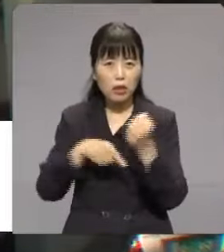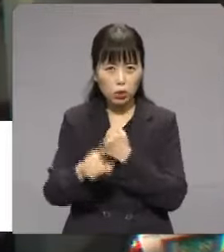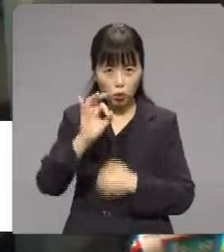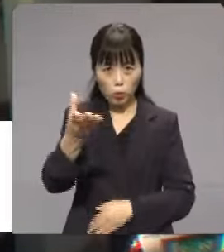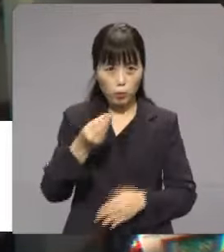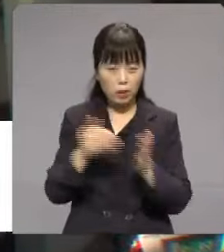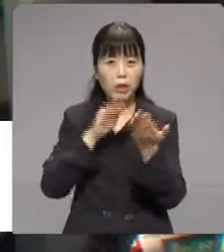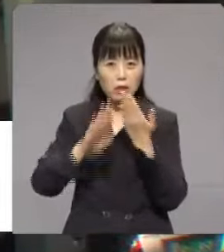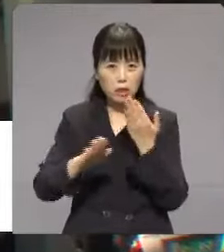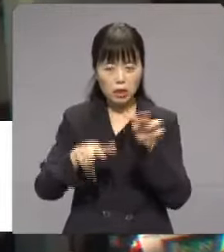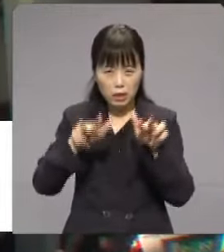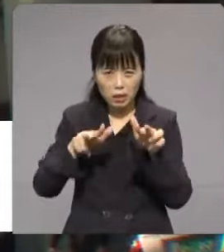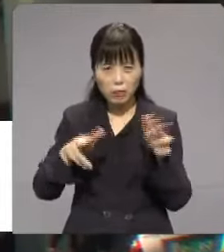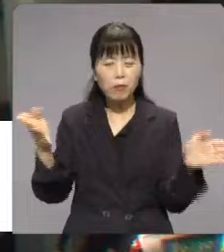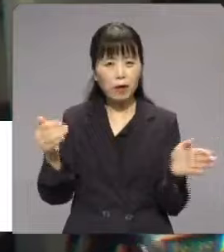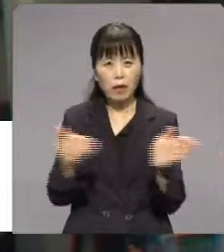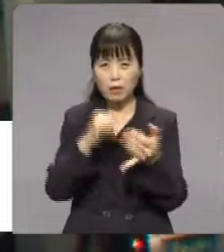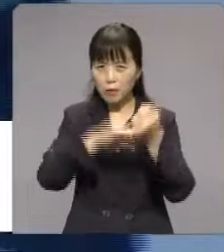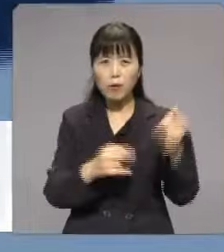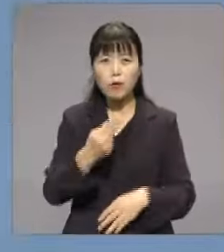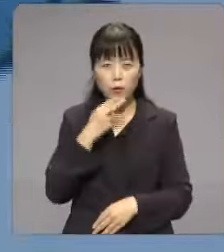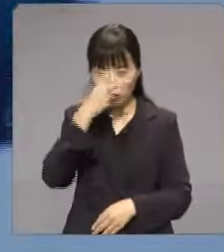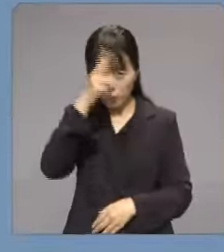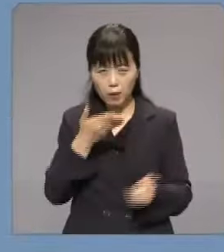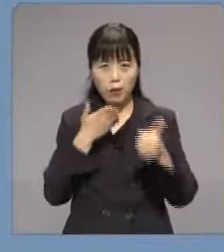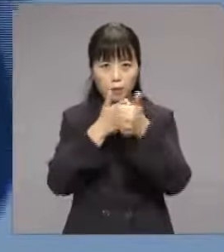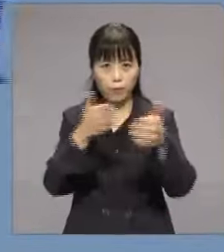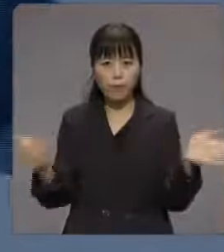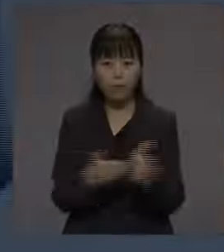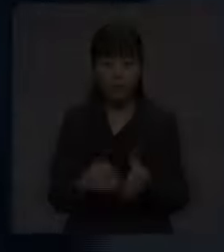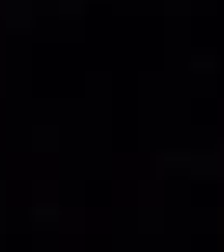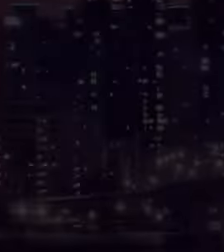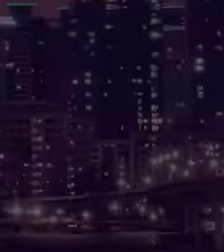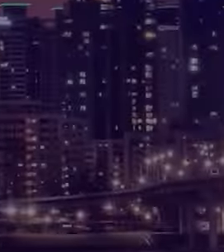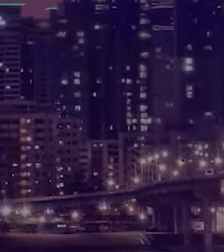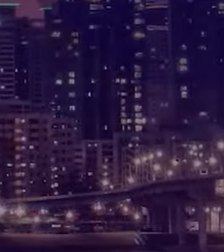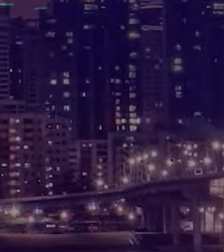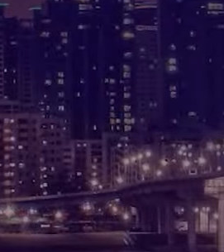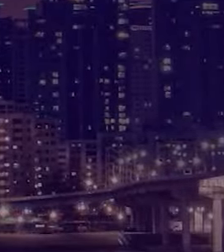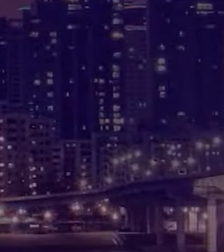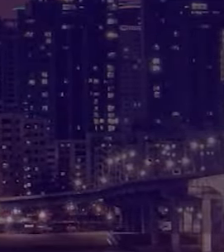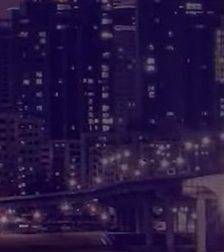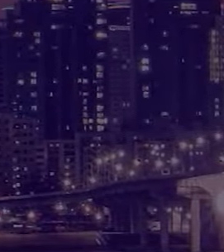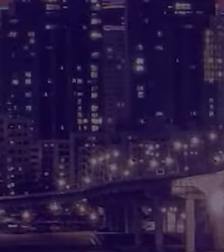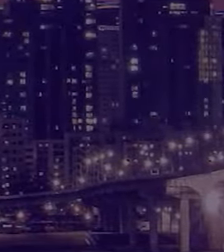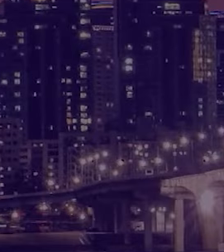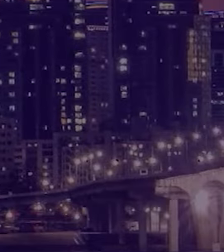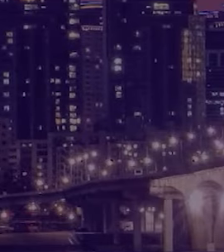돈을 빌려간 뒤에 현재까지 갚지 않고 있다며 경찰의 고소장을 냈습니다 I